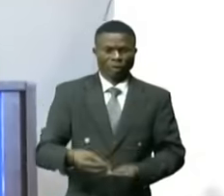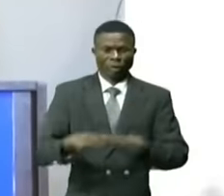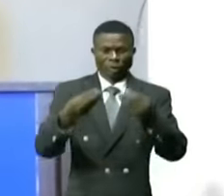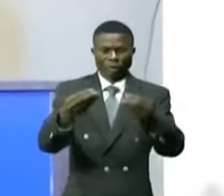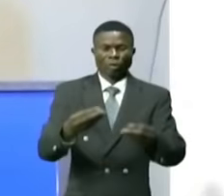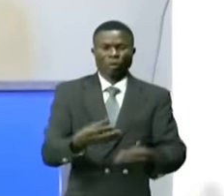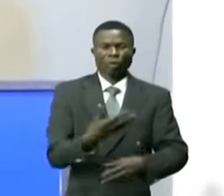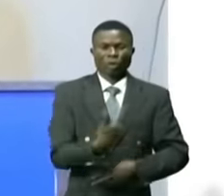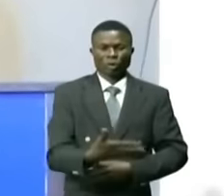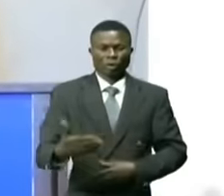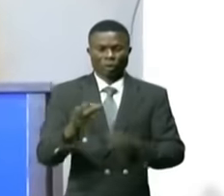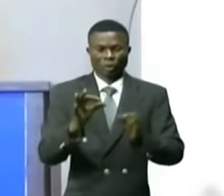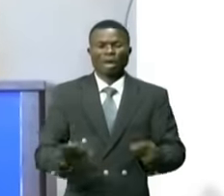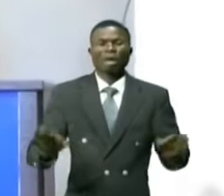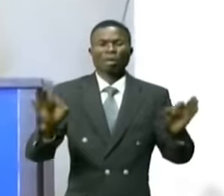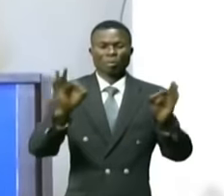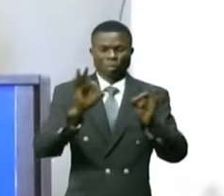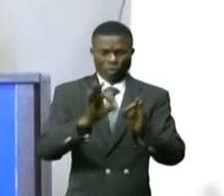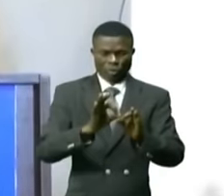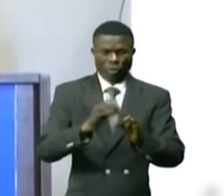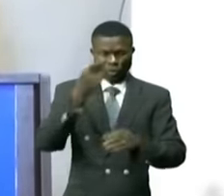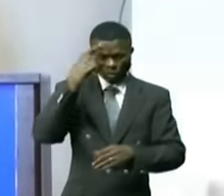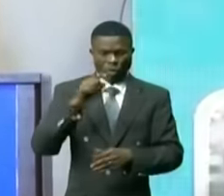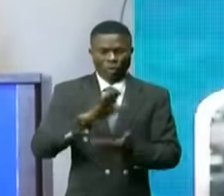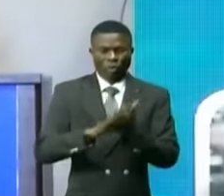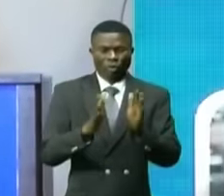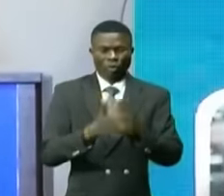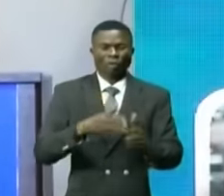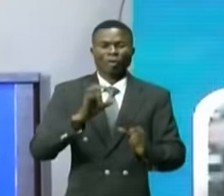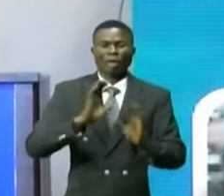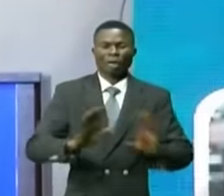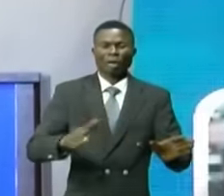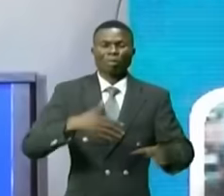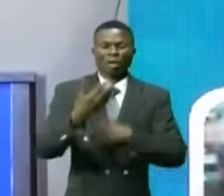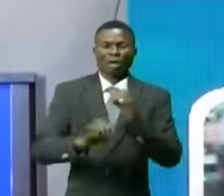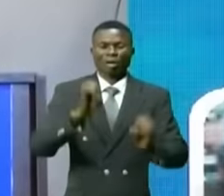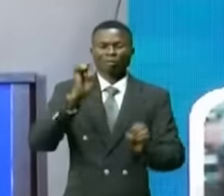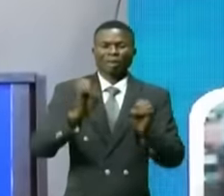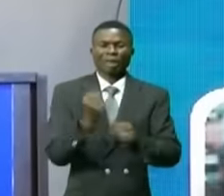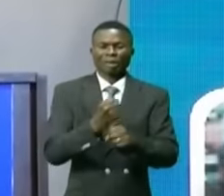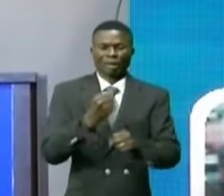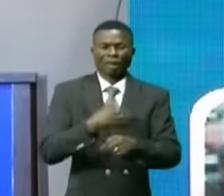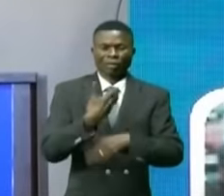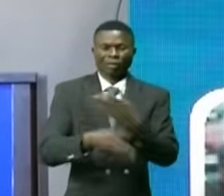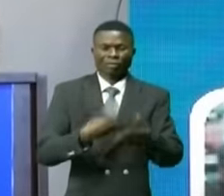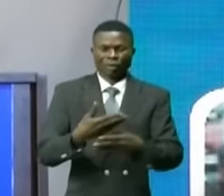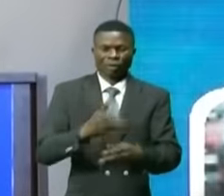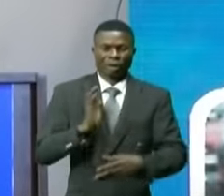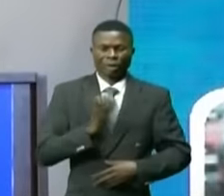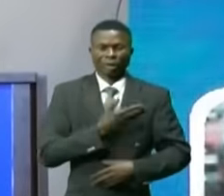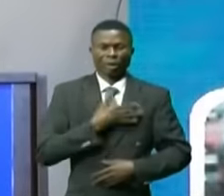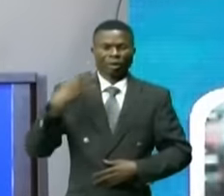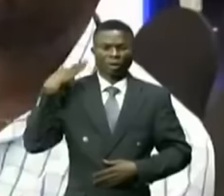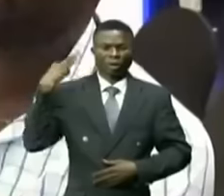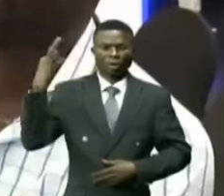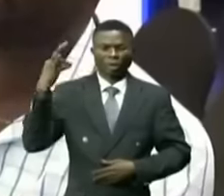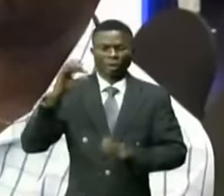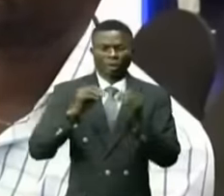outils nécessaires à ce que vous puissiez évaluer les réalisations de notre candidat le